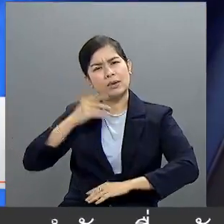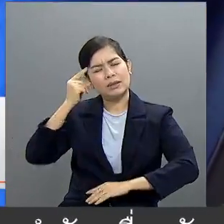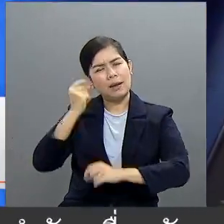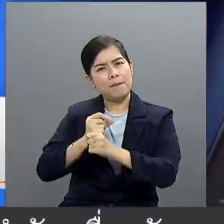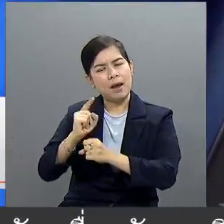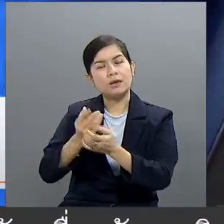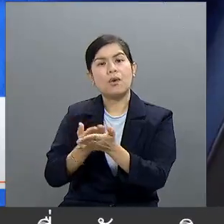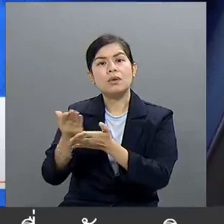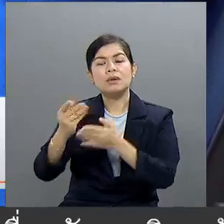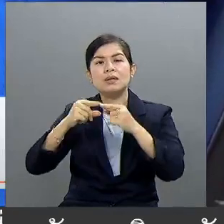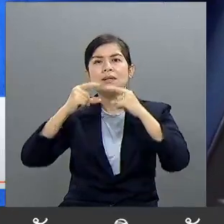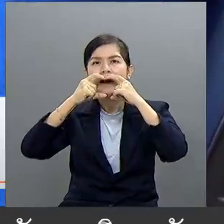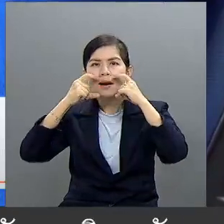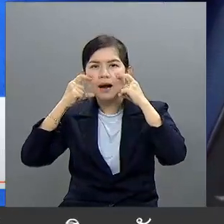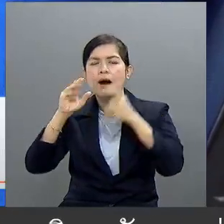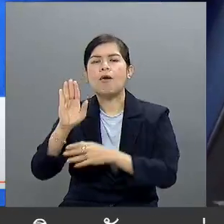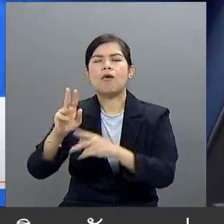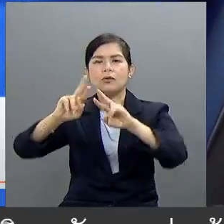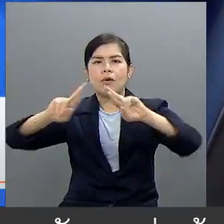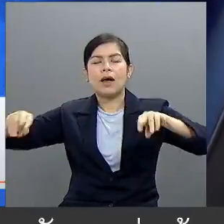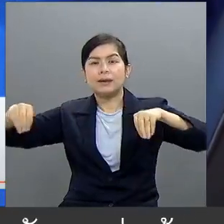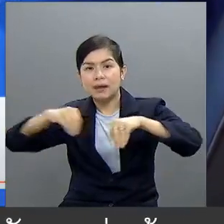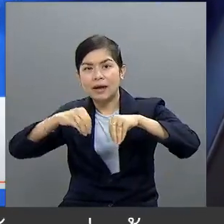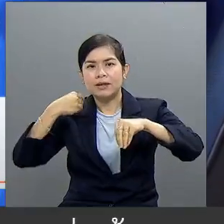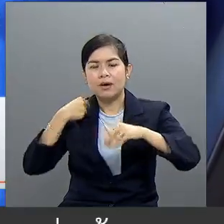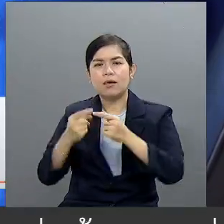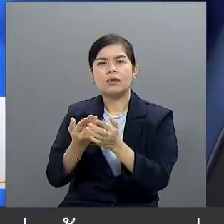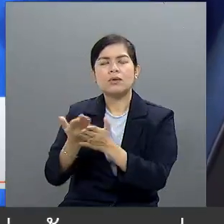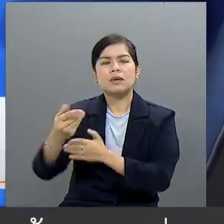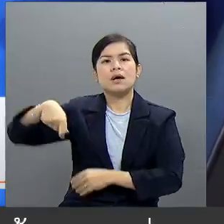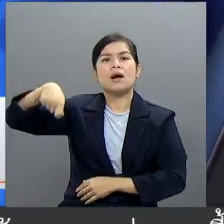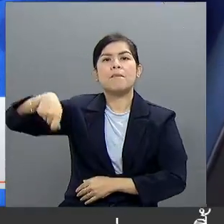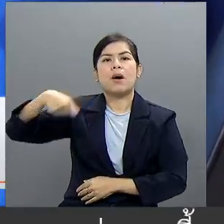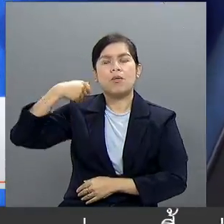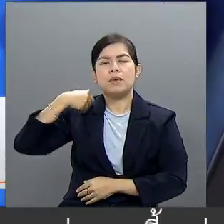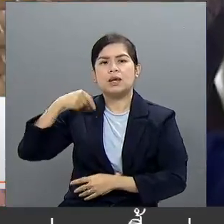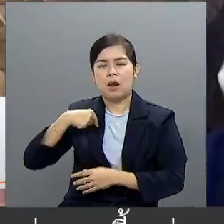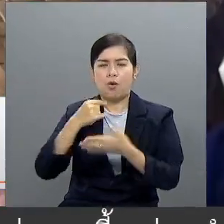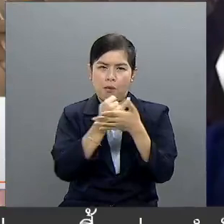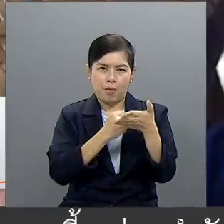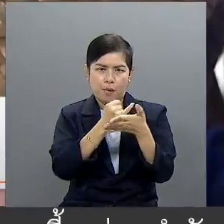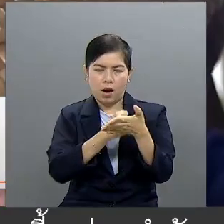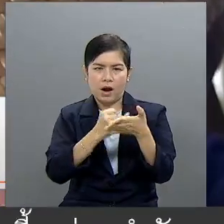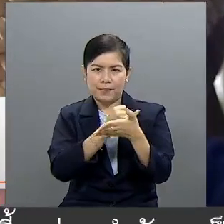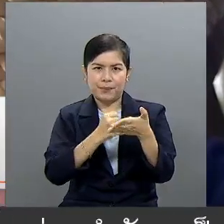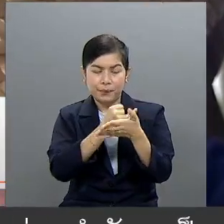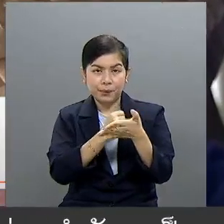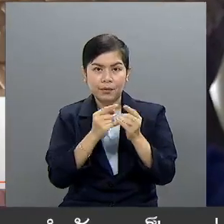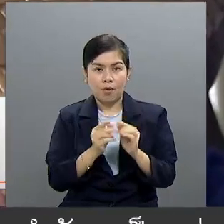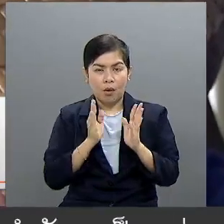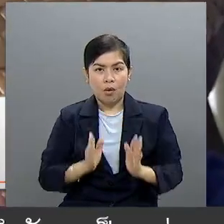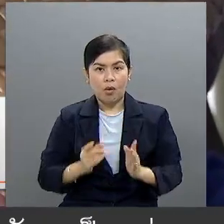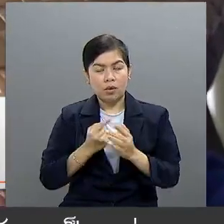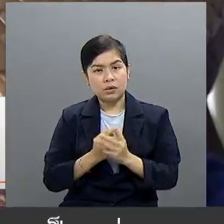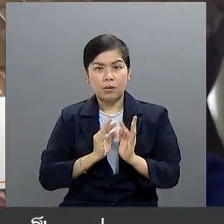ซื้อผ้าแมสจากร้านข้างๆแล้วก็ซื้อกระเป๋าจากร้านข้างๆเหมือนกันมาเริ่มเพ้นผีเสื้อพอลูกค้าเดินผ่านไปผ่านมาชื่นช